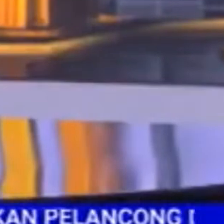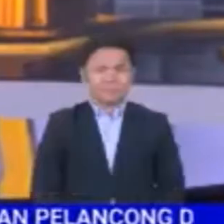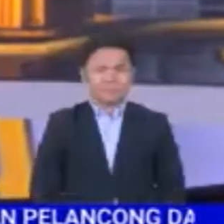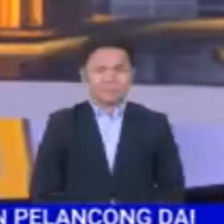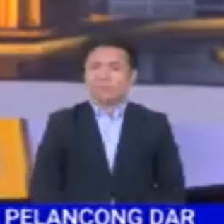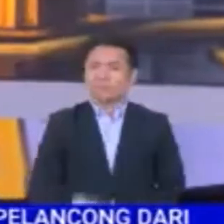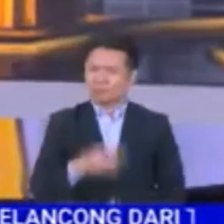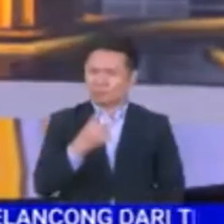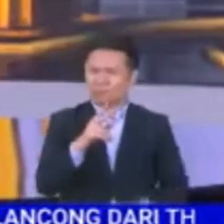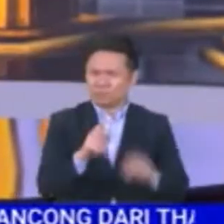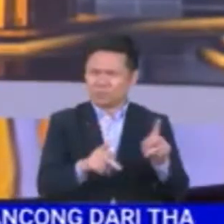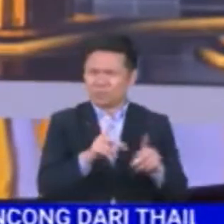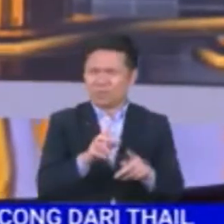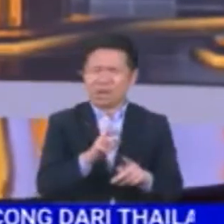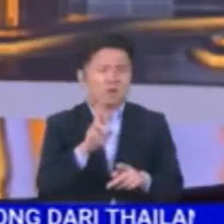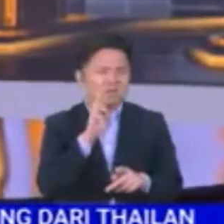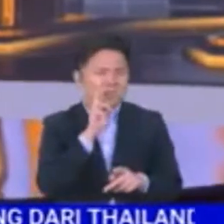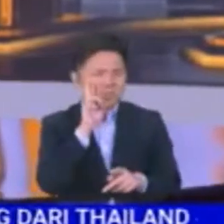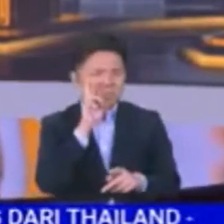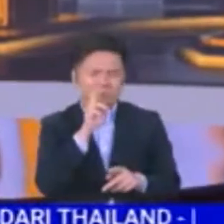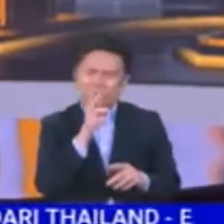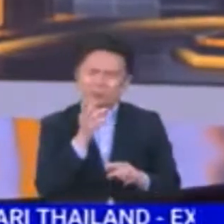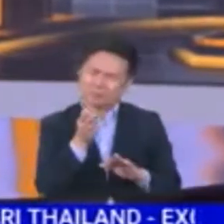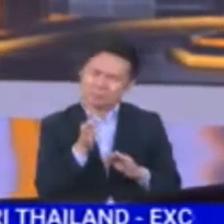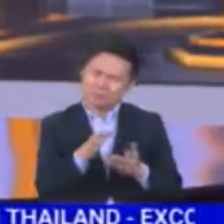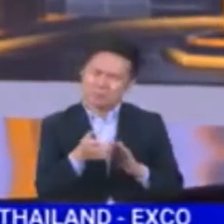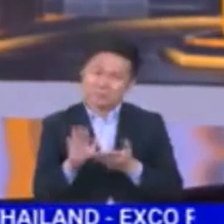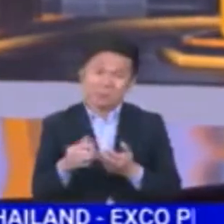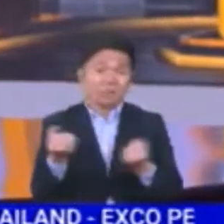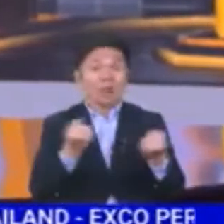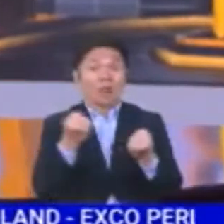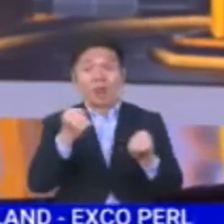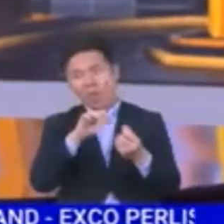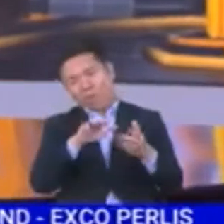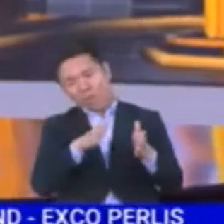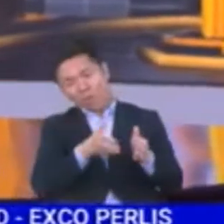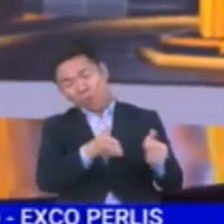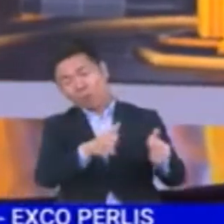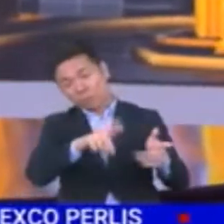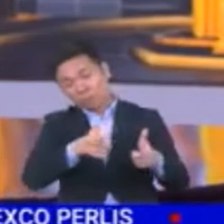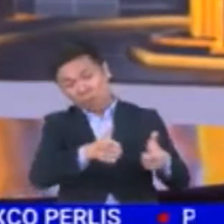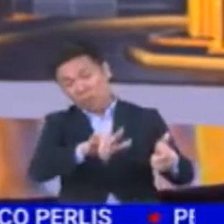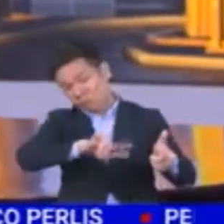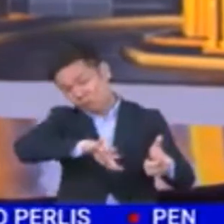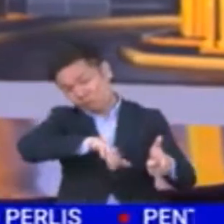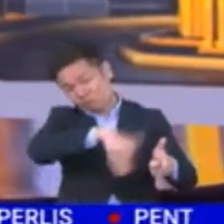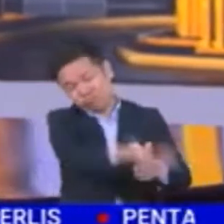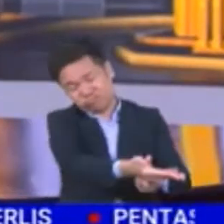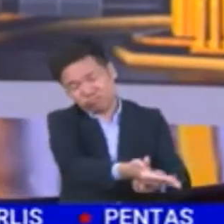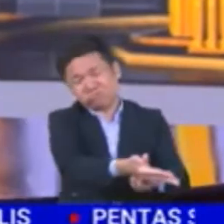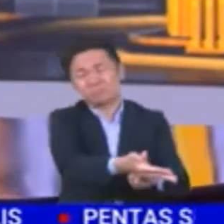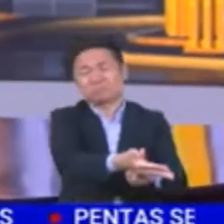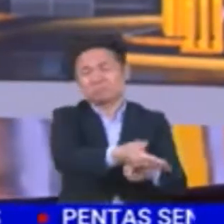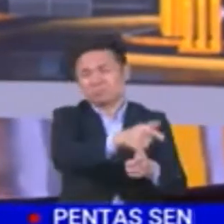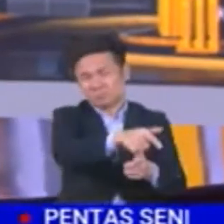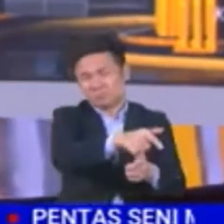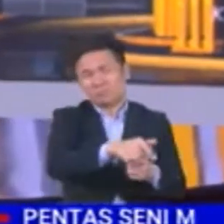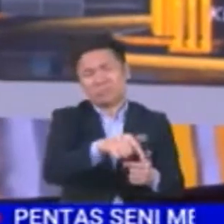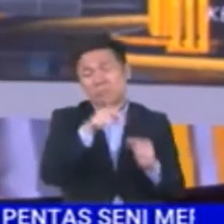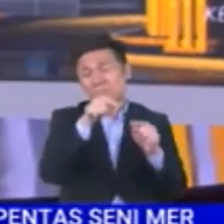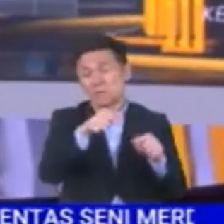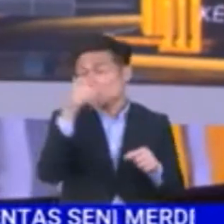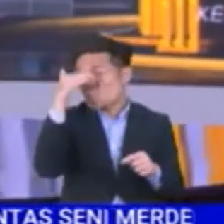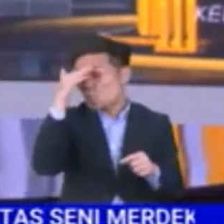Dua remaja maut selepas kereta dipandu terbabas ke dalam longkang besar di kilometer 14.3 Lebuh Raya Iskandar Sultan menghala Johor